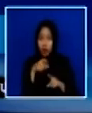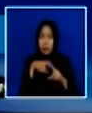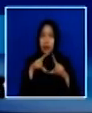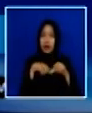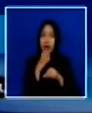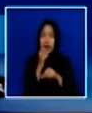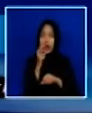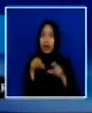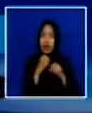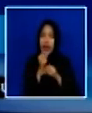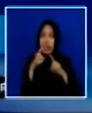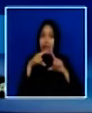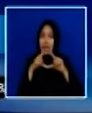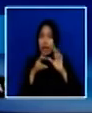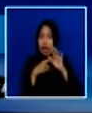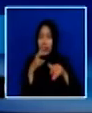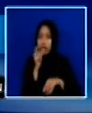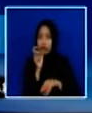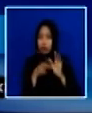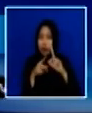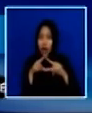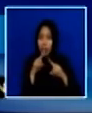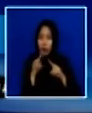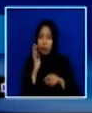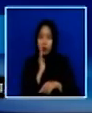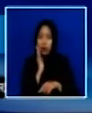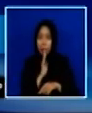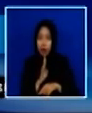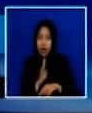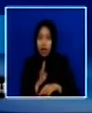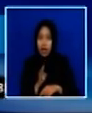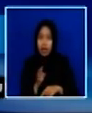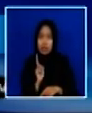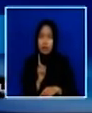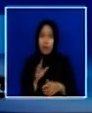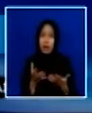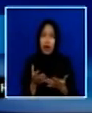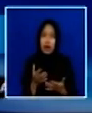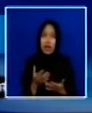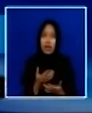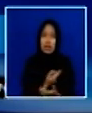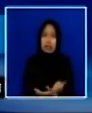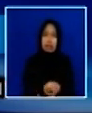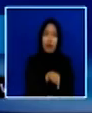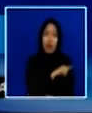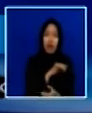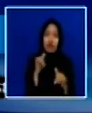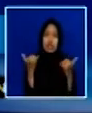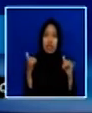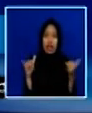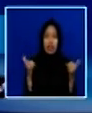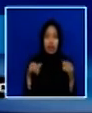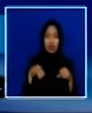yang menabraknya mereka mempunyai potensi wisata yang cukup menarik untuk